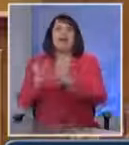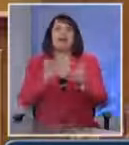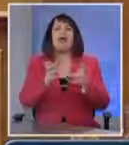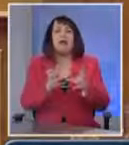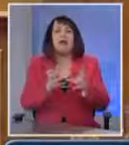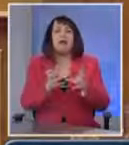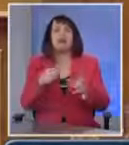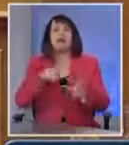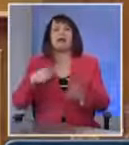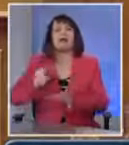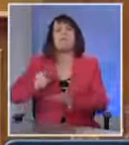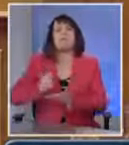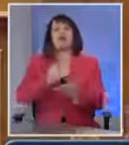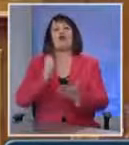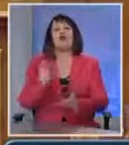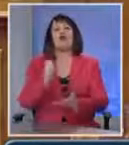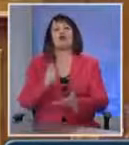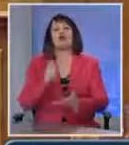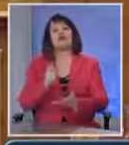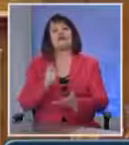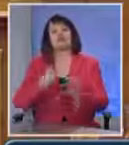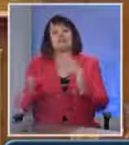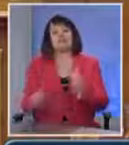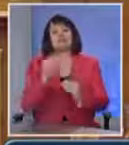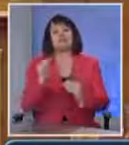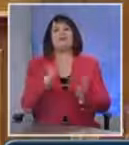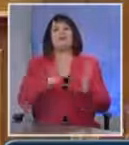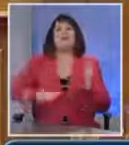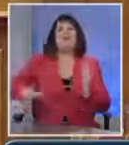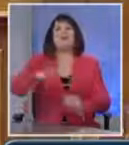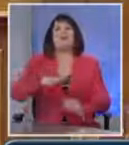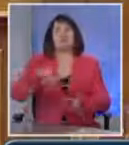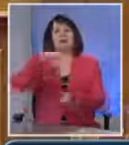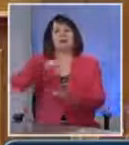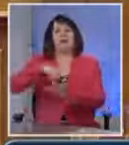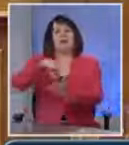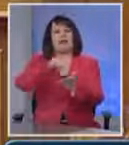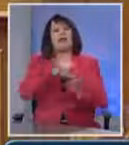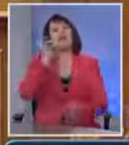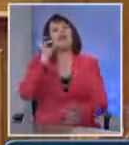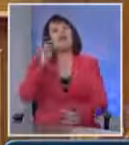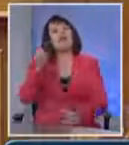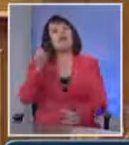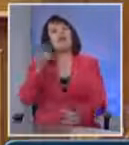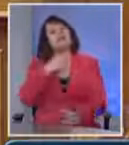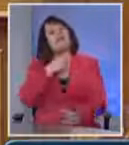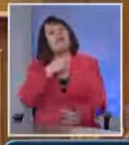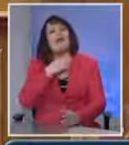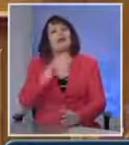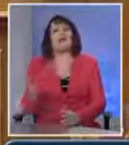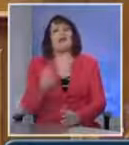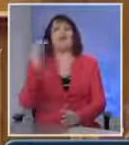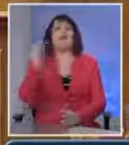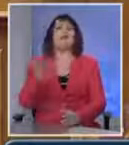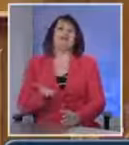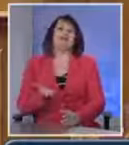τους χρηματοδότες για να εκλεγούν, κυρίως στις μεγάλες περιφέρειες της Αθήνας και της Θεσσαλονίκης. Για να